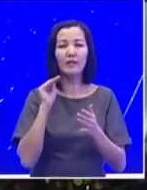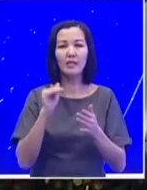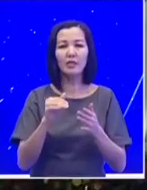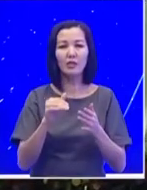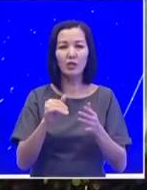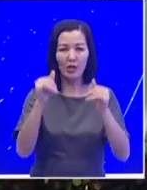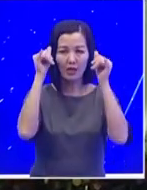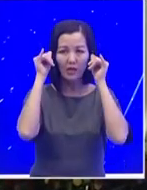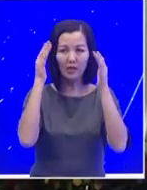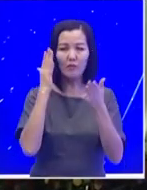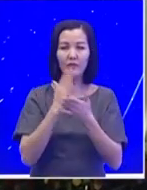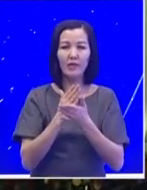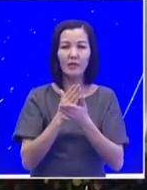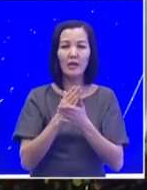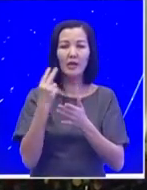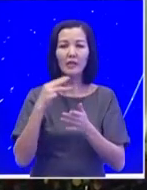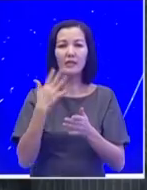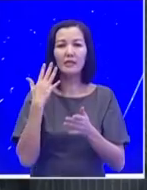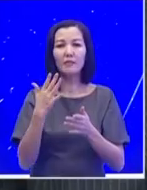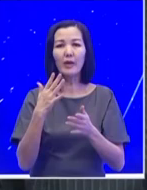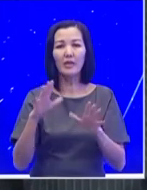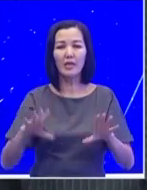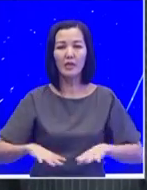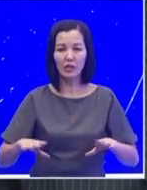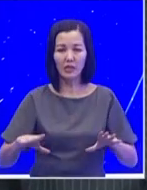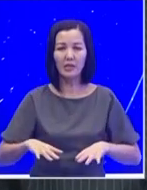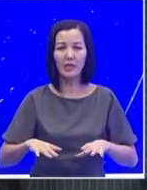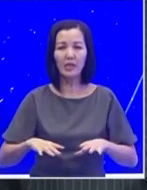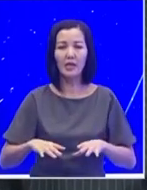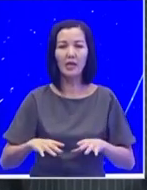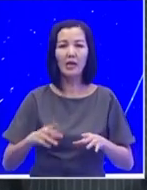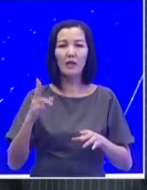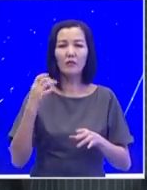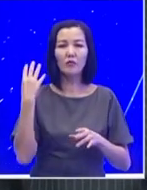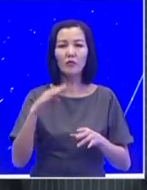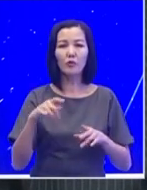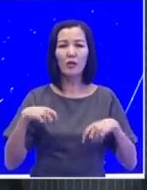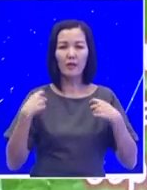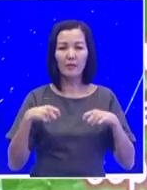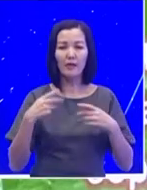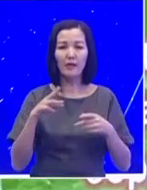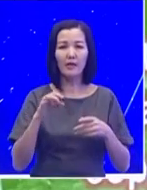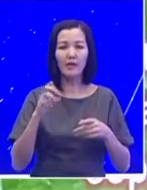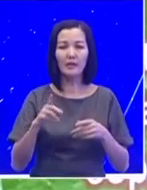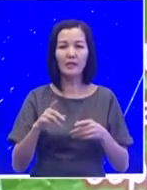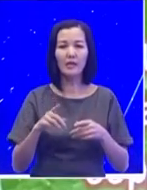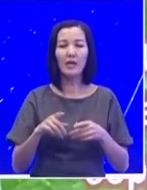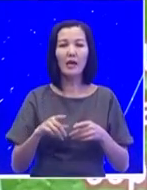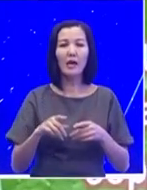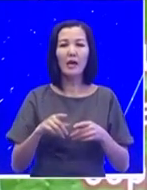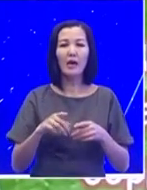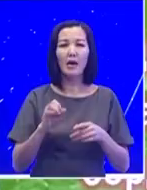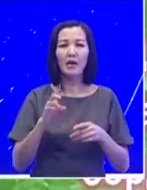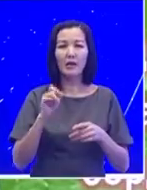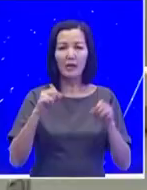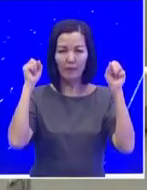голов крупнорогатого скота и 35 тысяч лошадей. Кроме того, из 240 тысяч голов МРС 145 породы